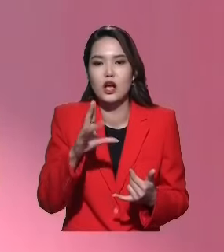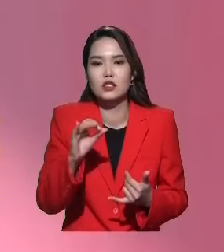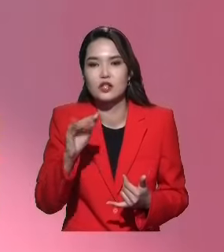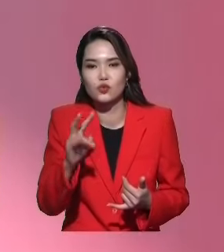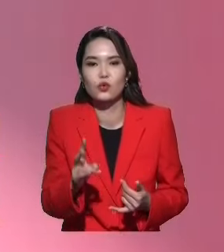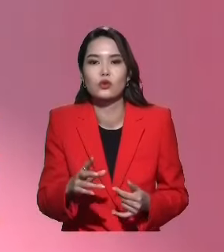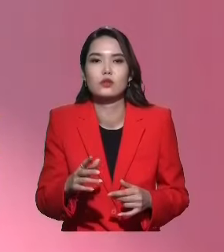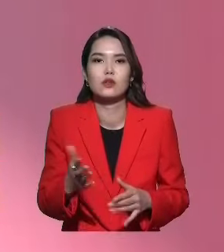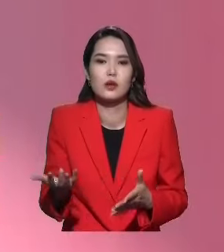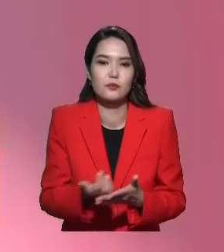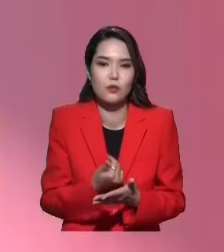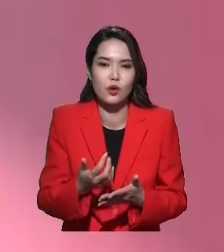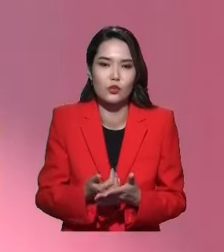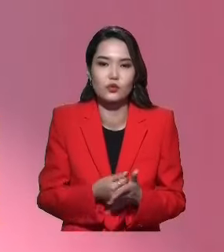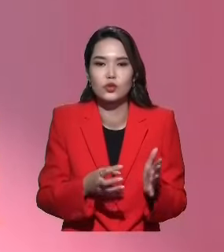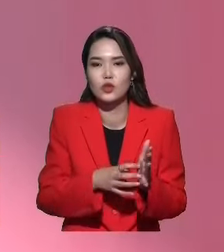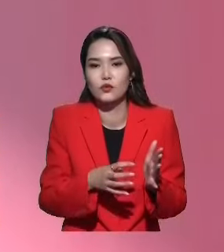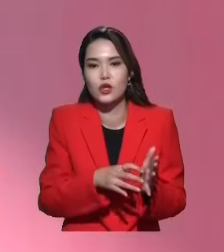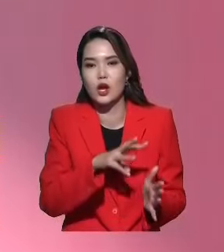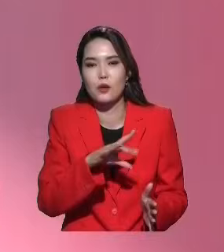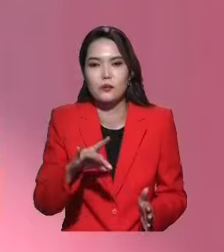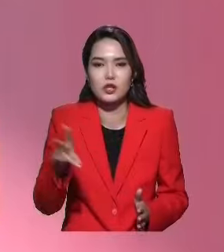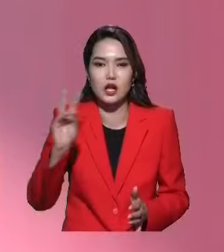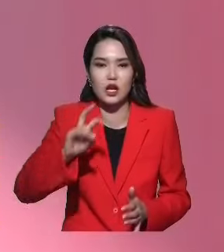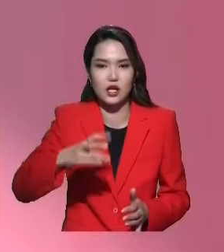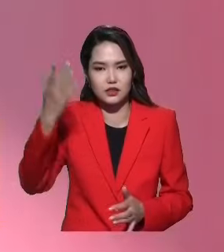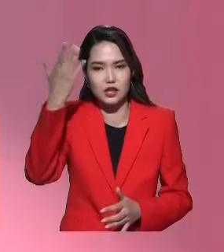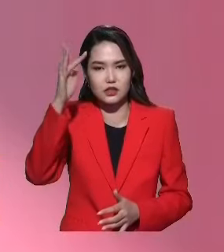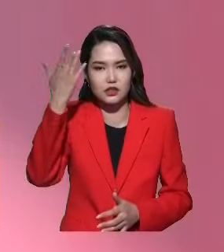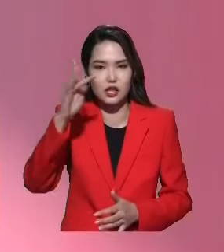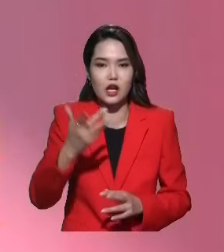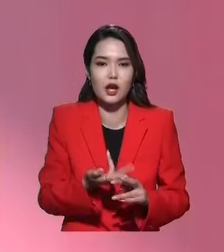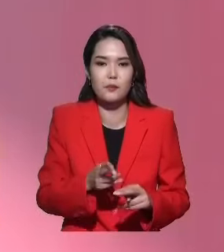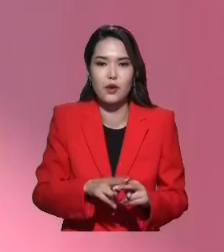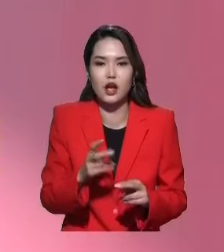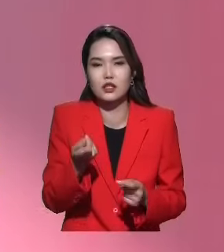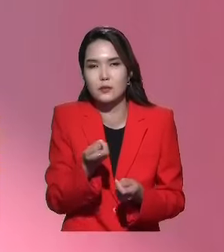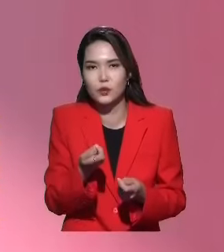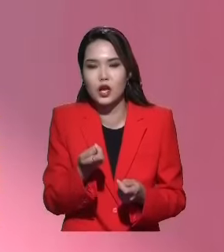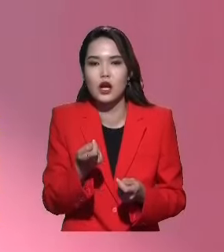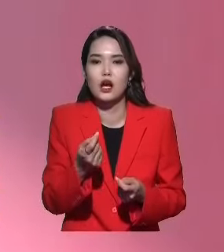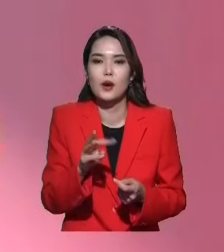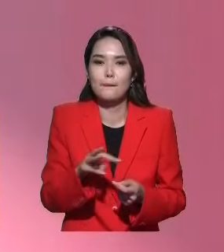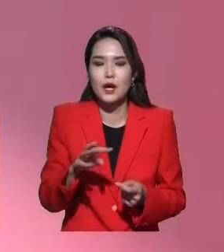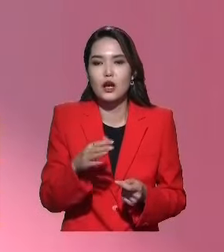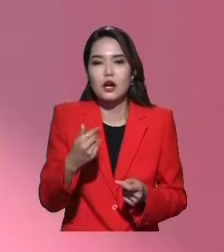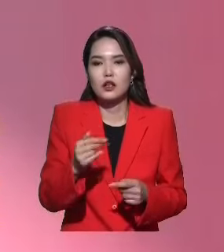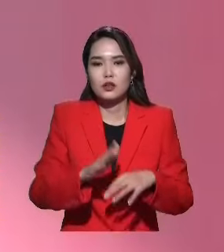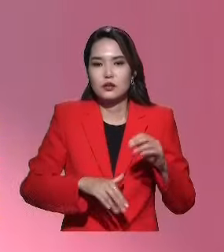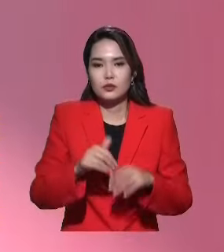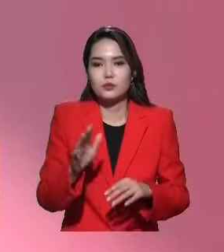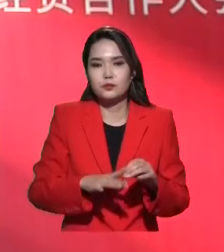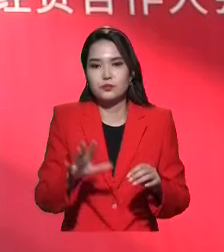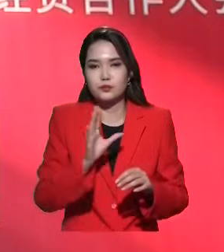превышает 900 миллиардов долларов США. Это на минуточку практически ВВП